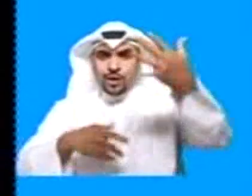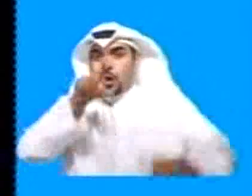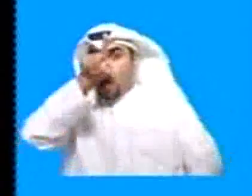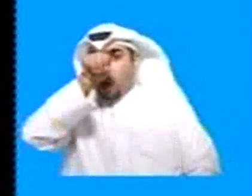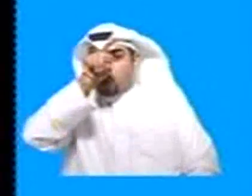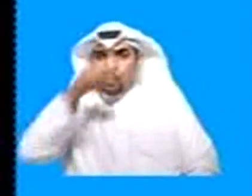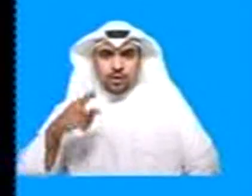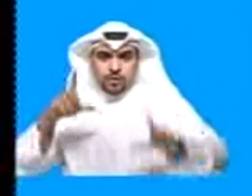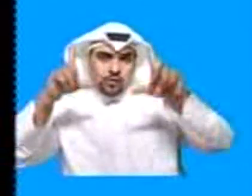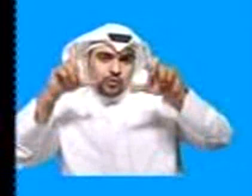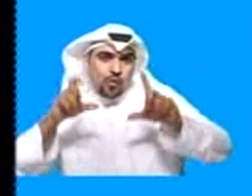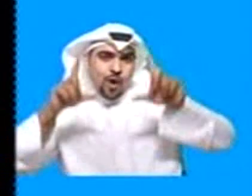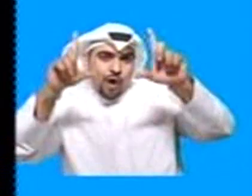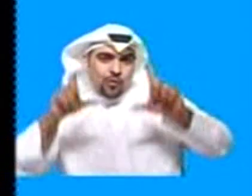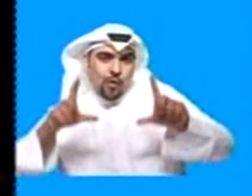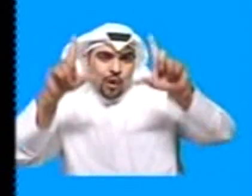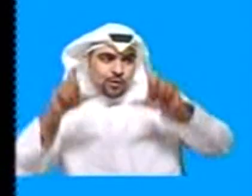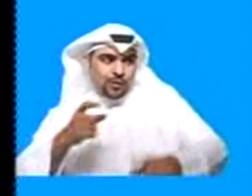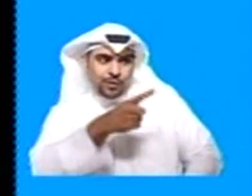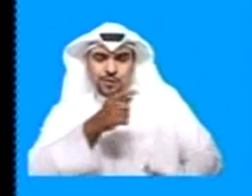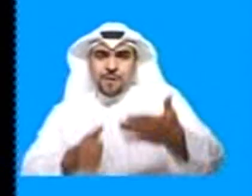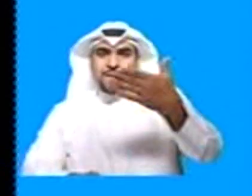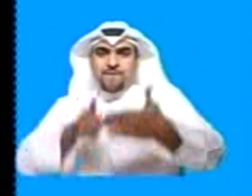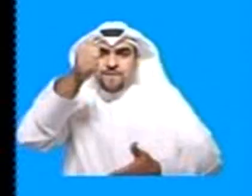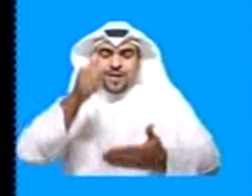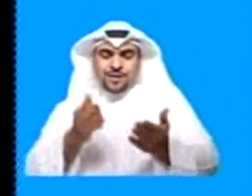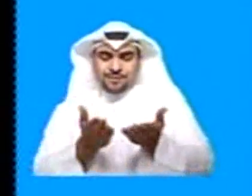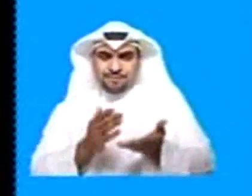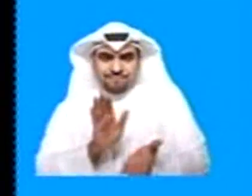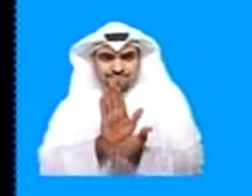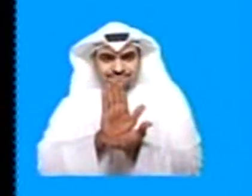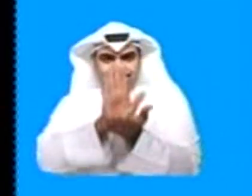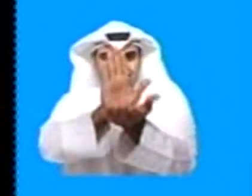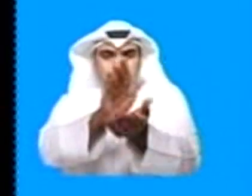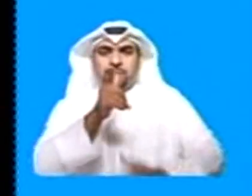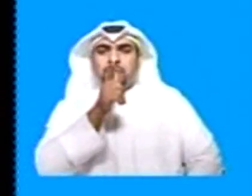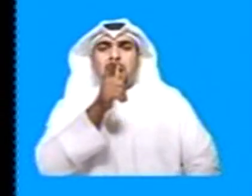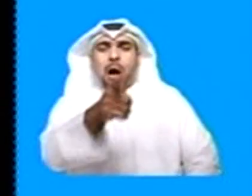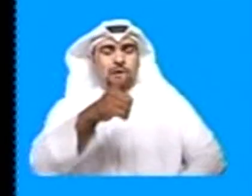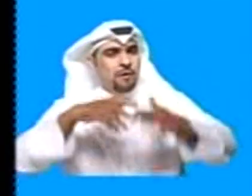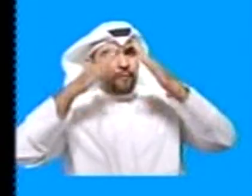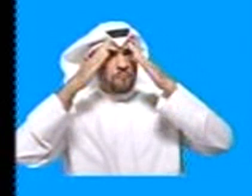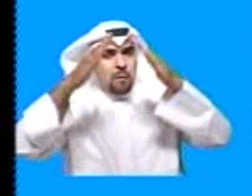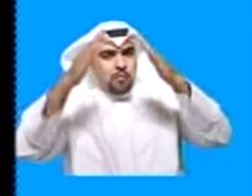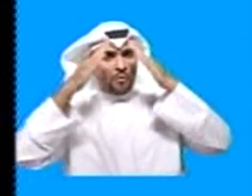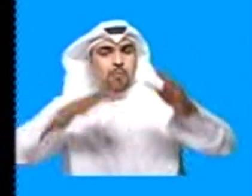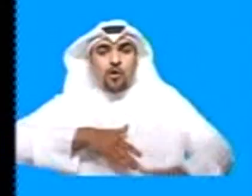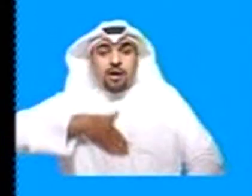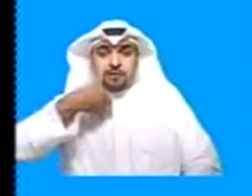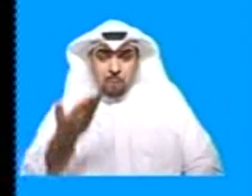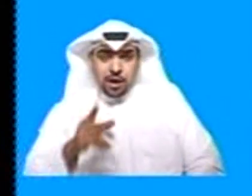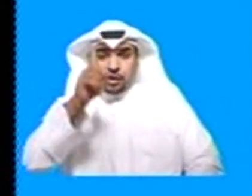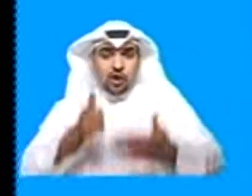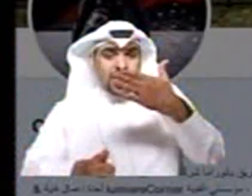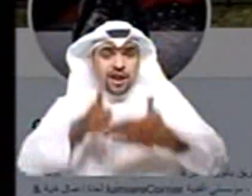تكريمه، مهنئين البطل بأجمل العبارات وكلمات الشكر والدعم، متمنين له مزيدا من النجاح